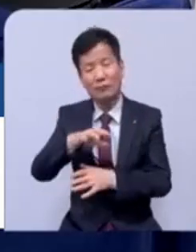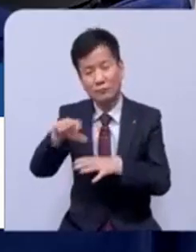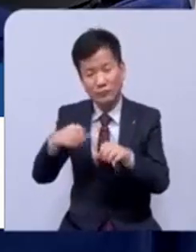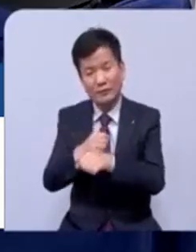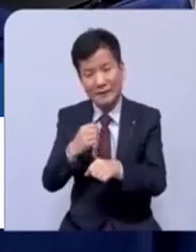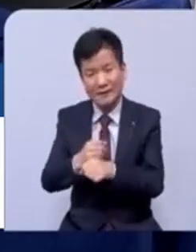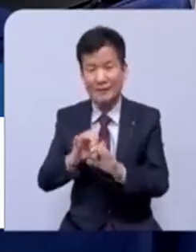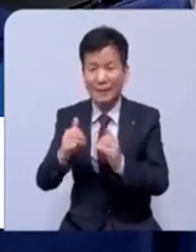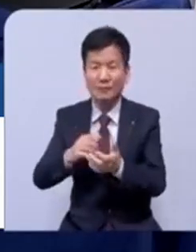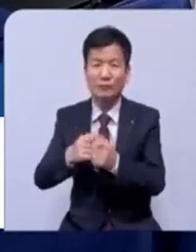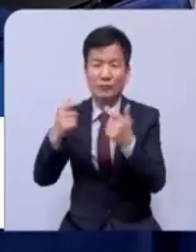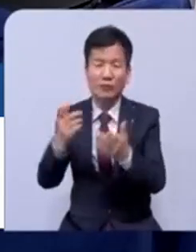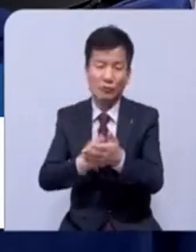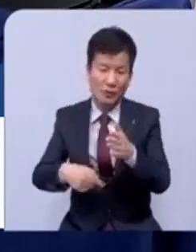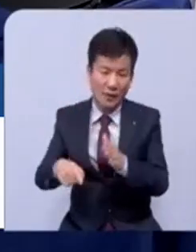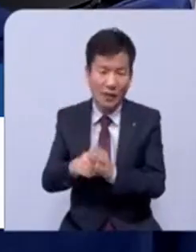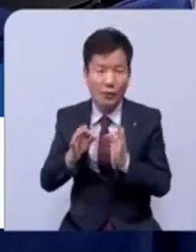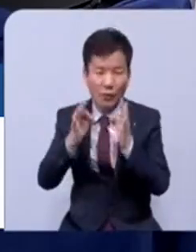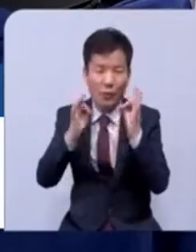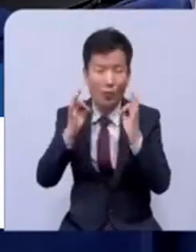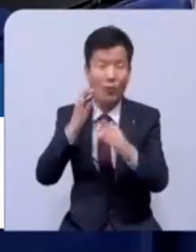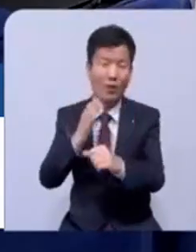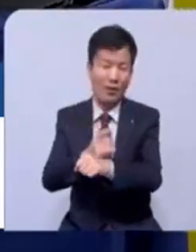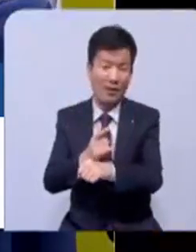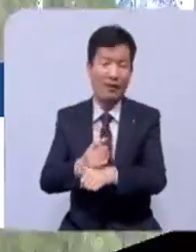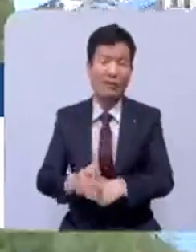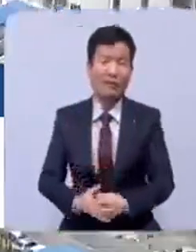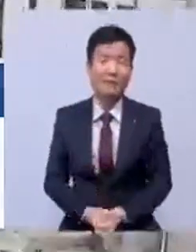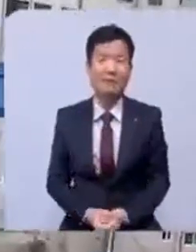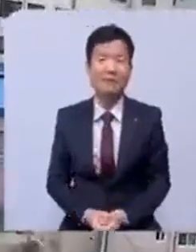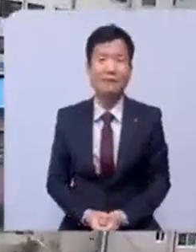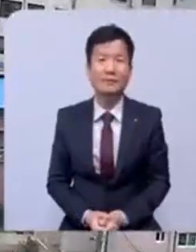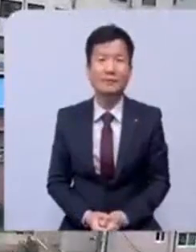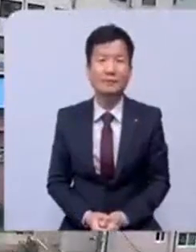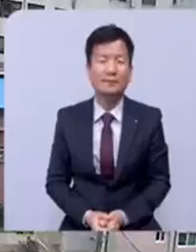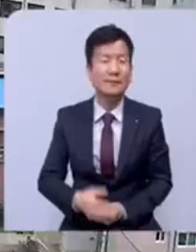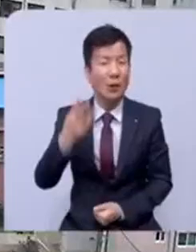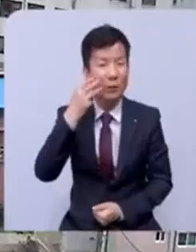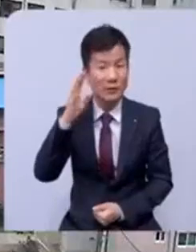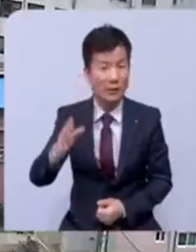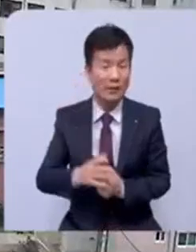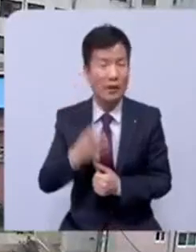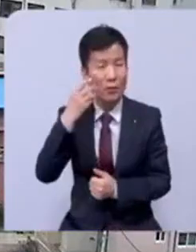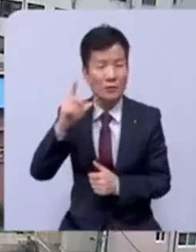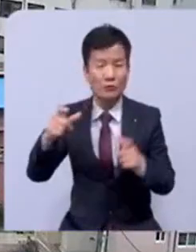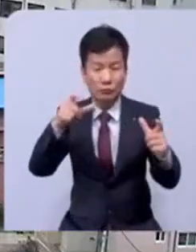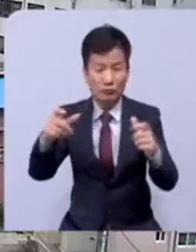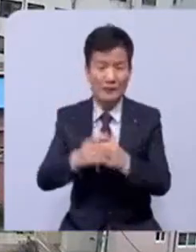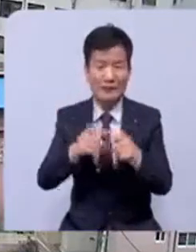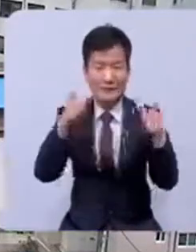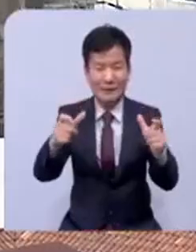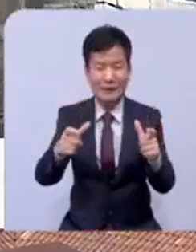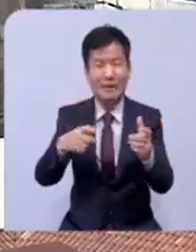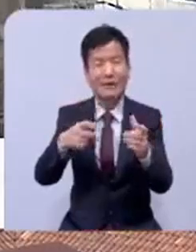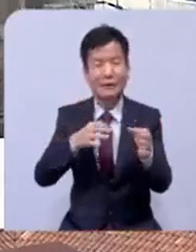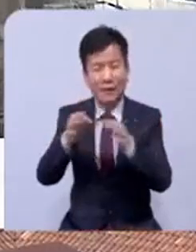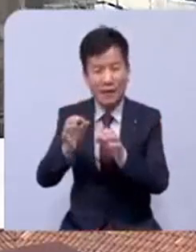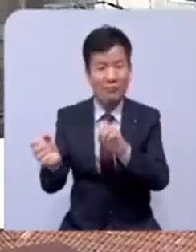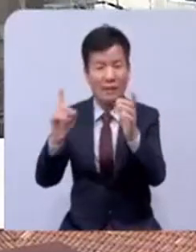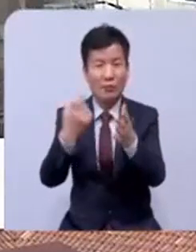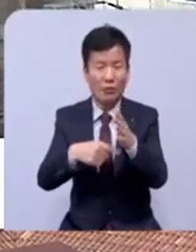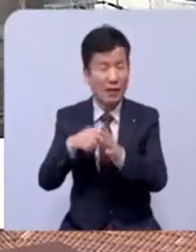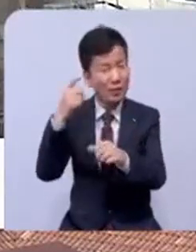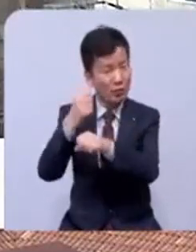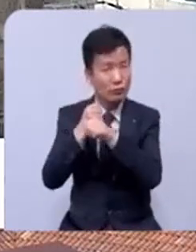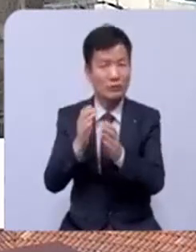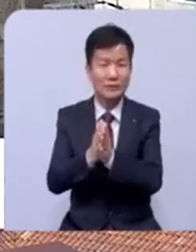선순환적인 인구 증가를 위한 노력을 다하겠습니다. 옥천군이 옥천읍 일대 지역 상권 활성화를 위한